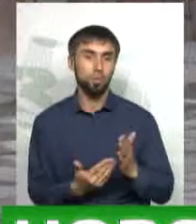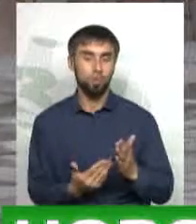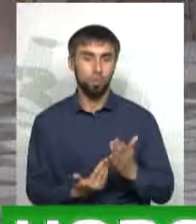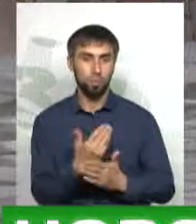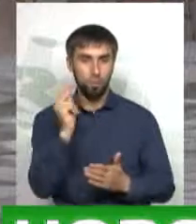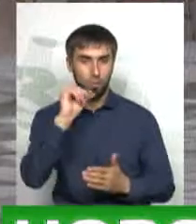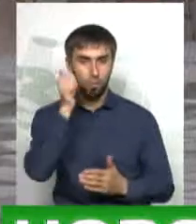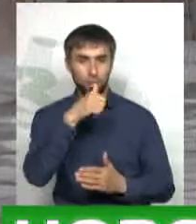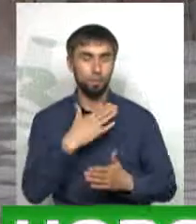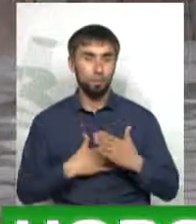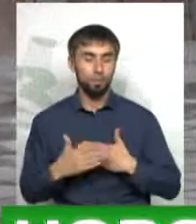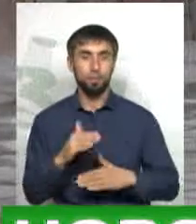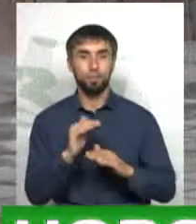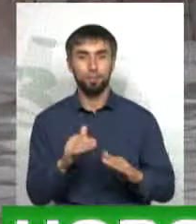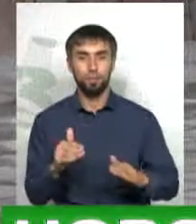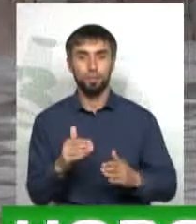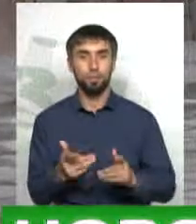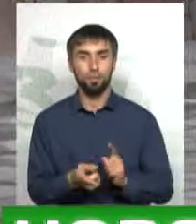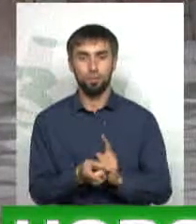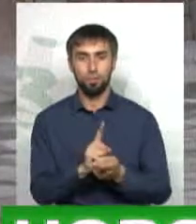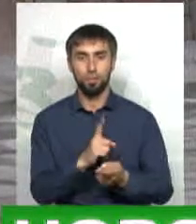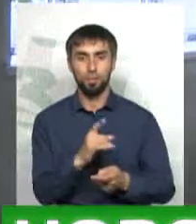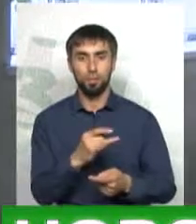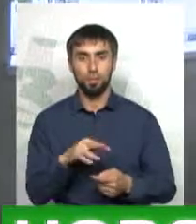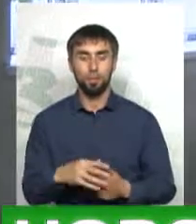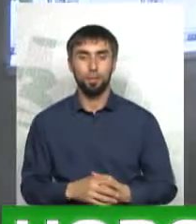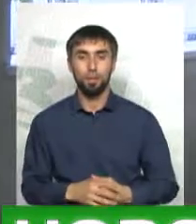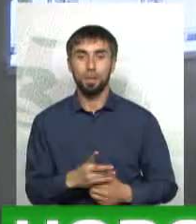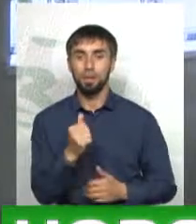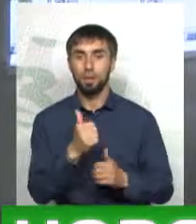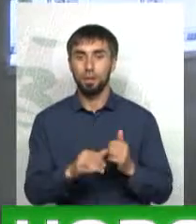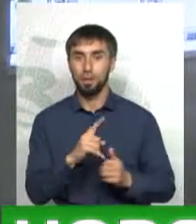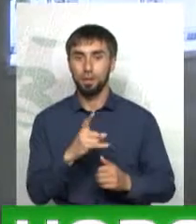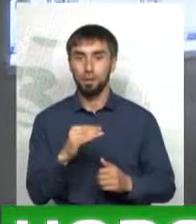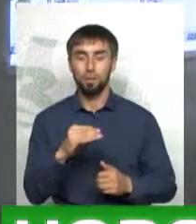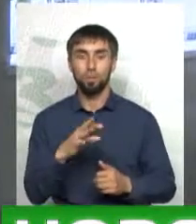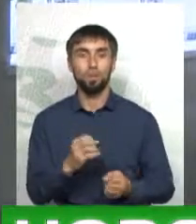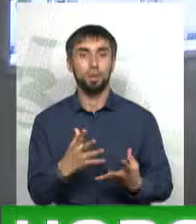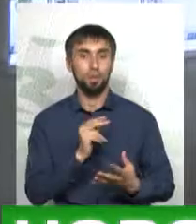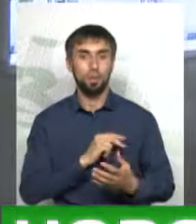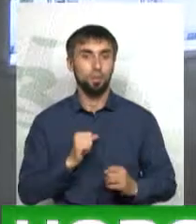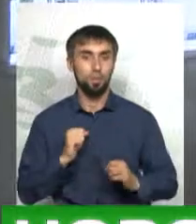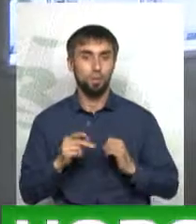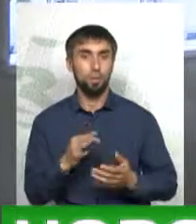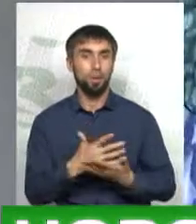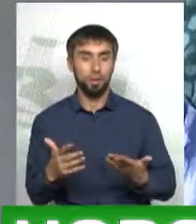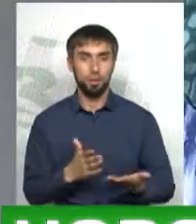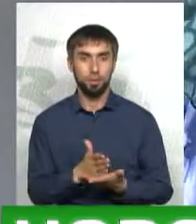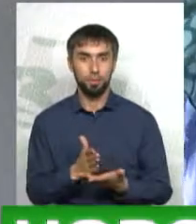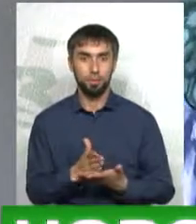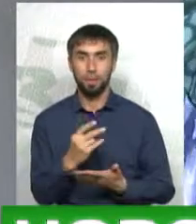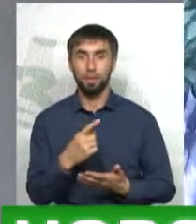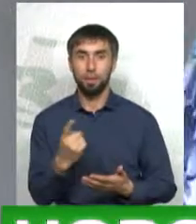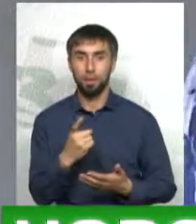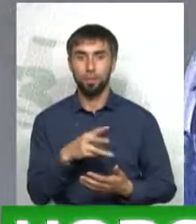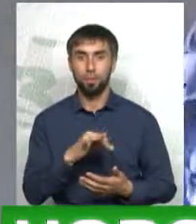учебному году, порадовать учеников обновленным зданием. На каждом из этажей по несколько рабочих бригад по разным направлениям. На